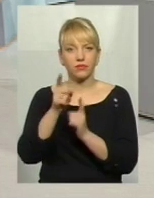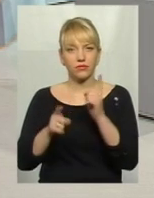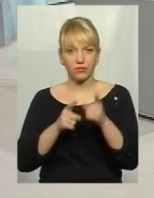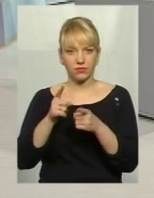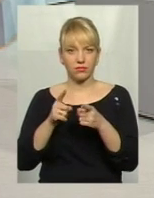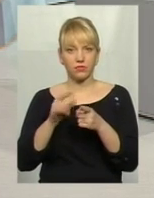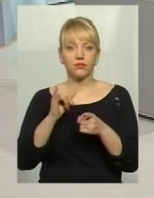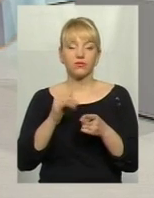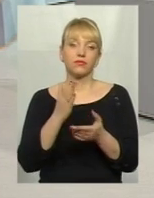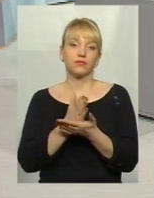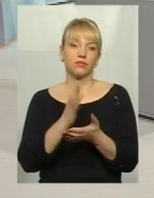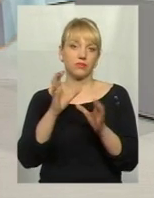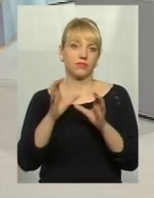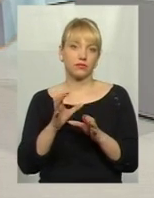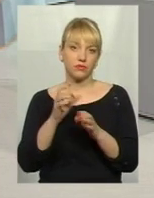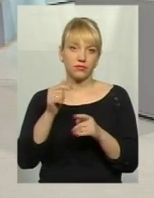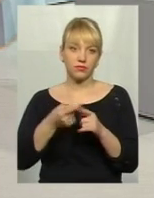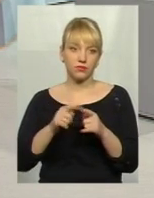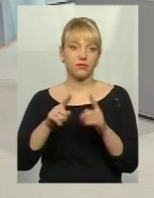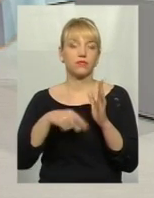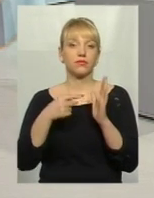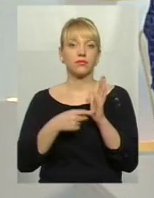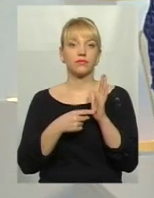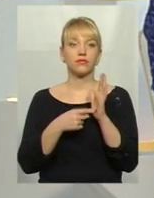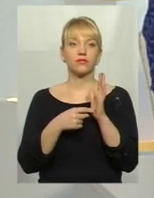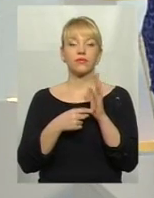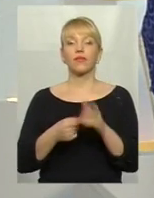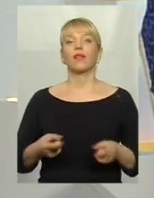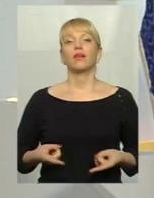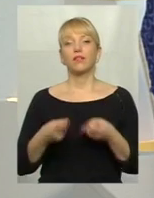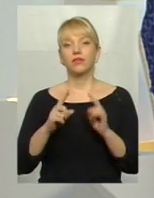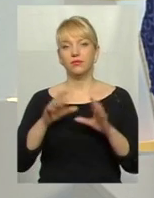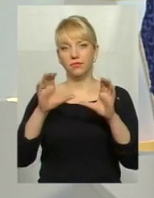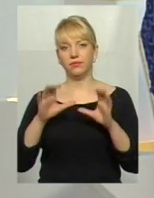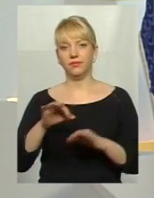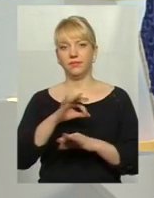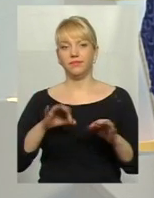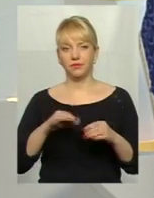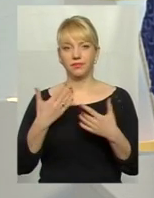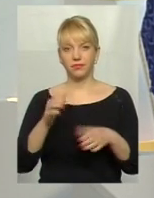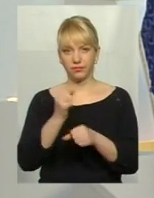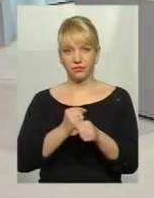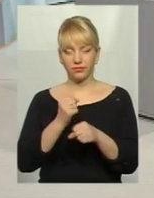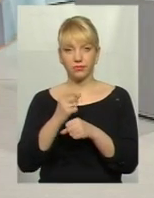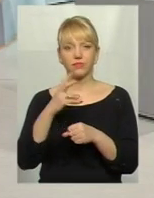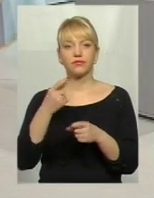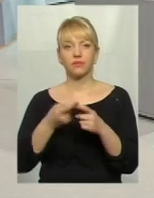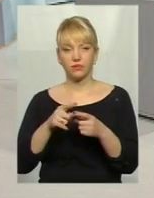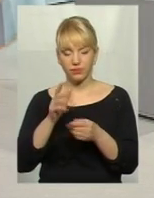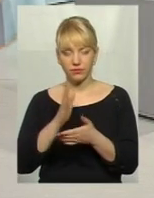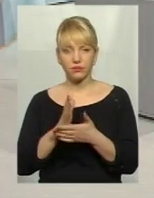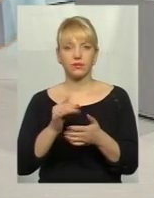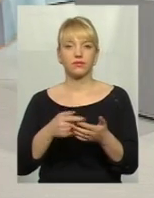мали бути внесені зміни в існуюче законодавство з цього питання. Да, насправді законопроекти відповідні розроблені, вони є і